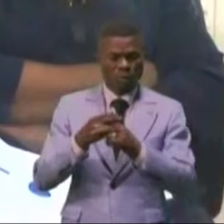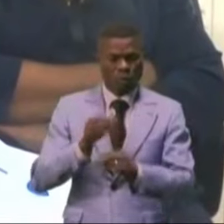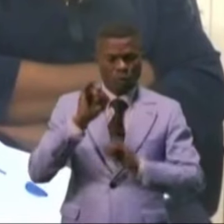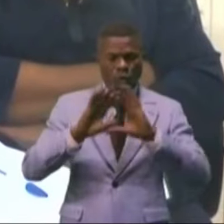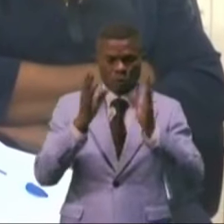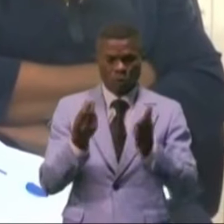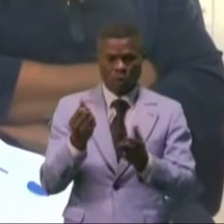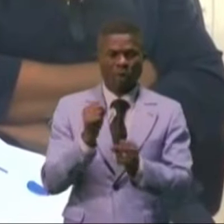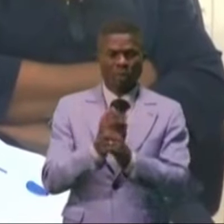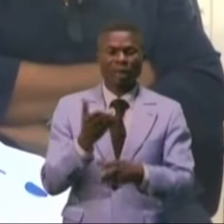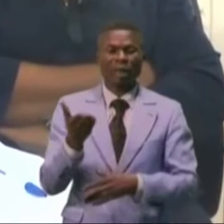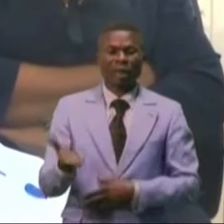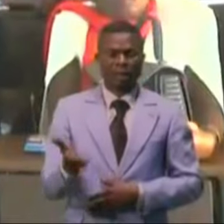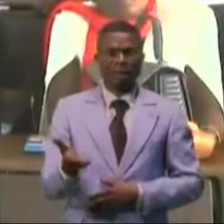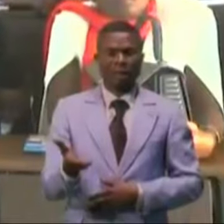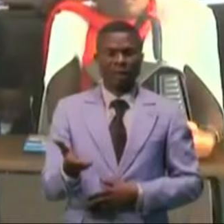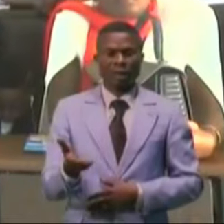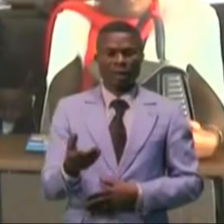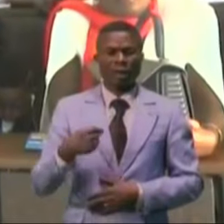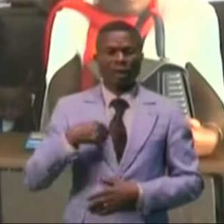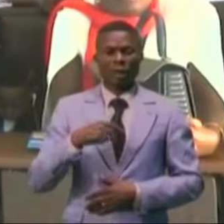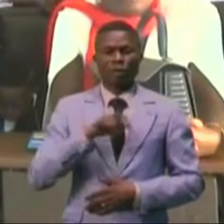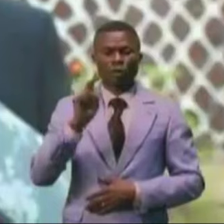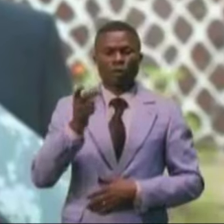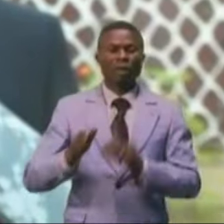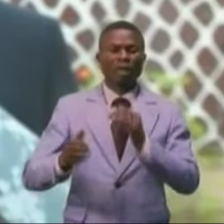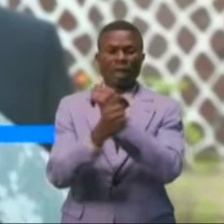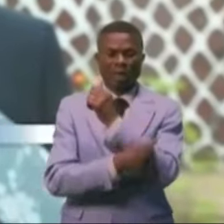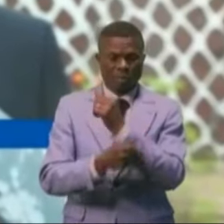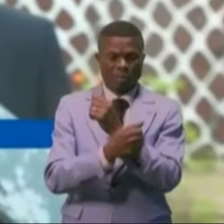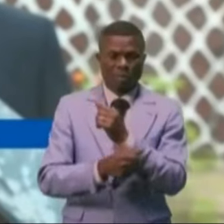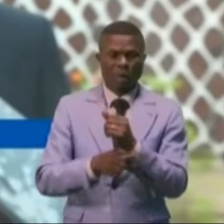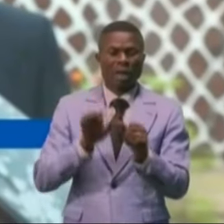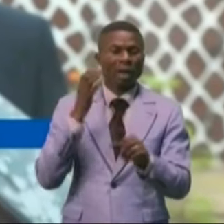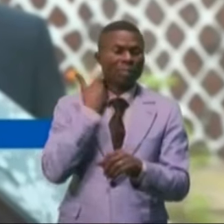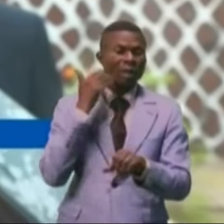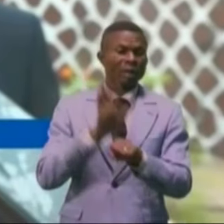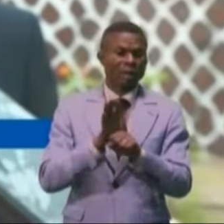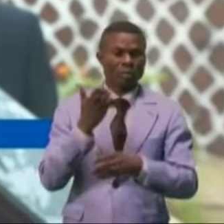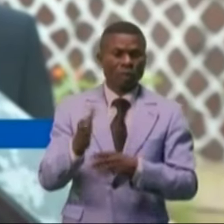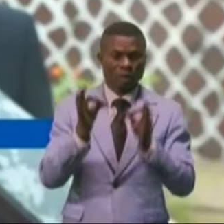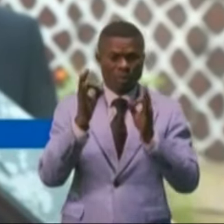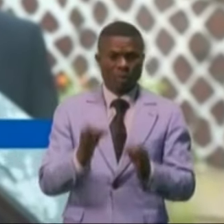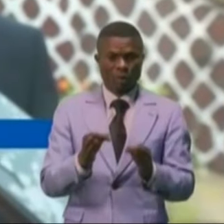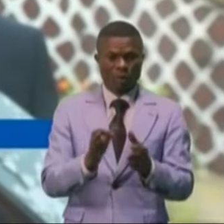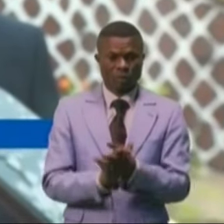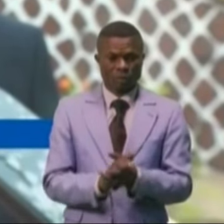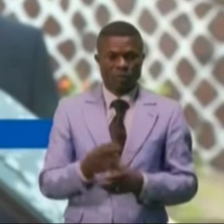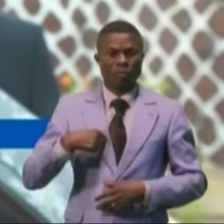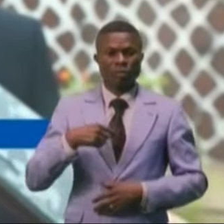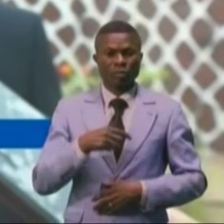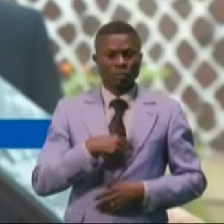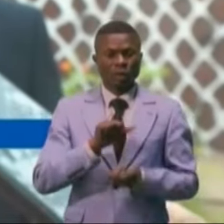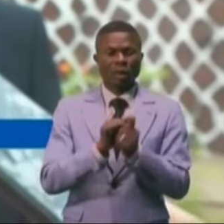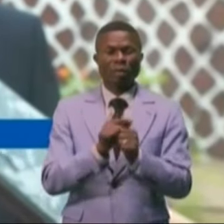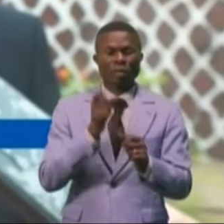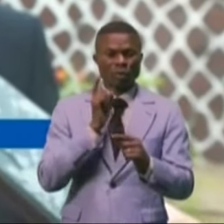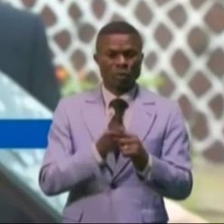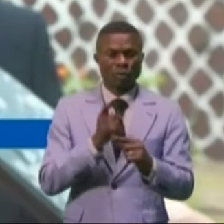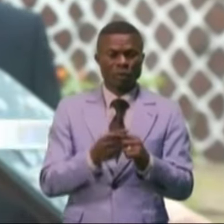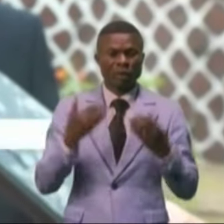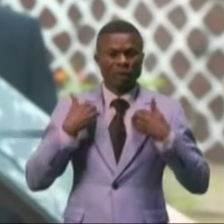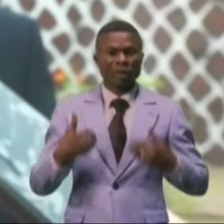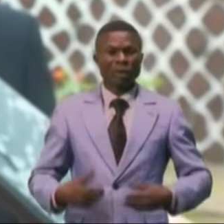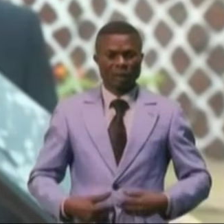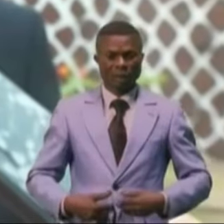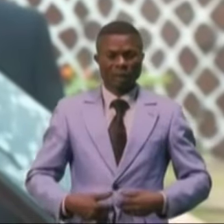moyens sont réunis. Nous sommes le deuxième pays le plus touché en Afrique, mais on ne sent pas que nous avons vraiment un problème de santé